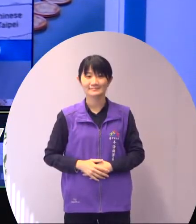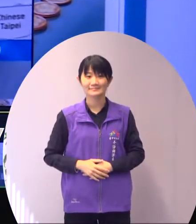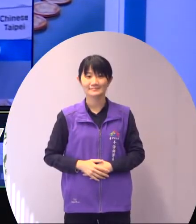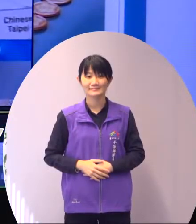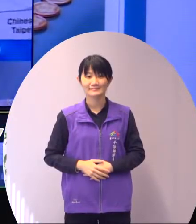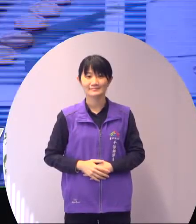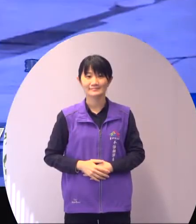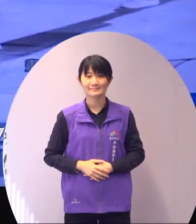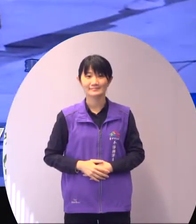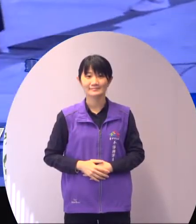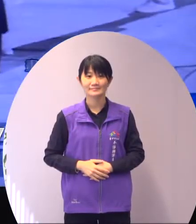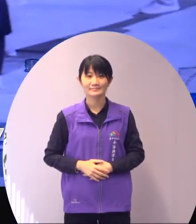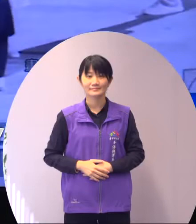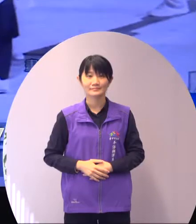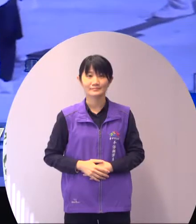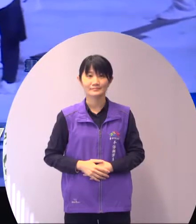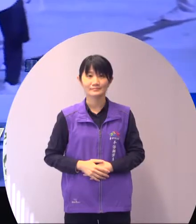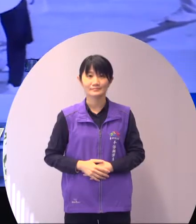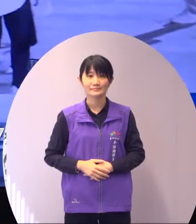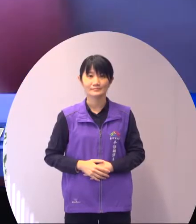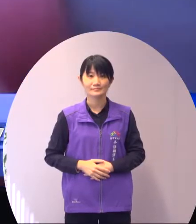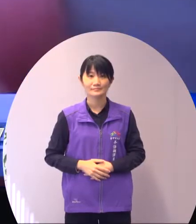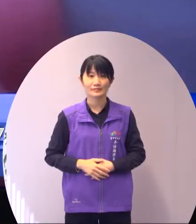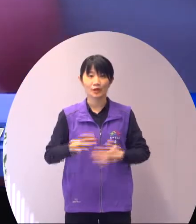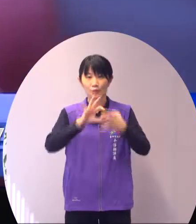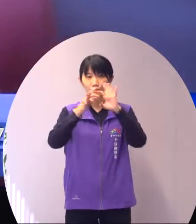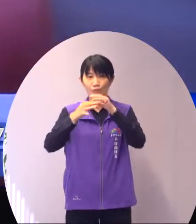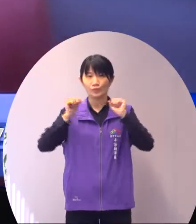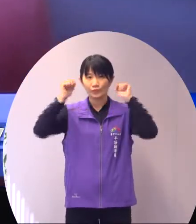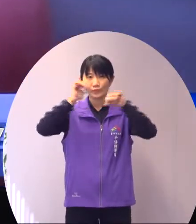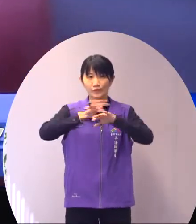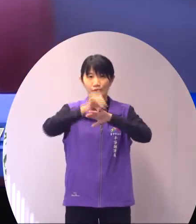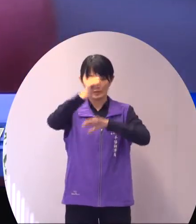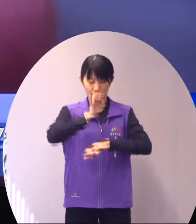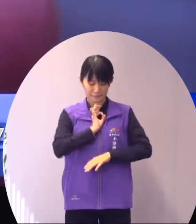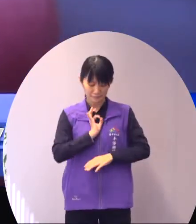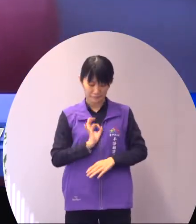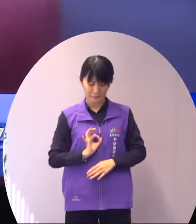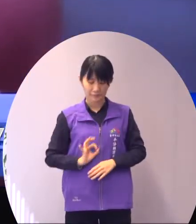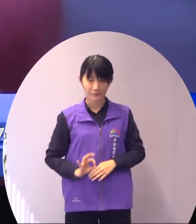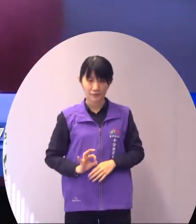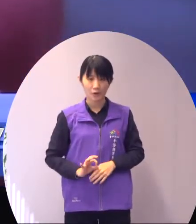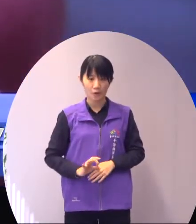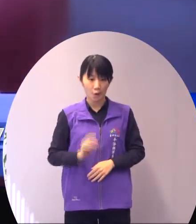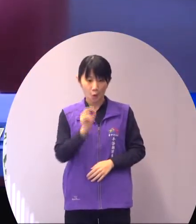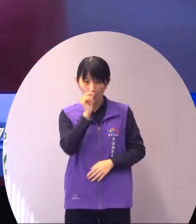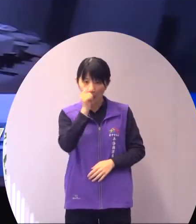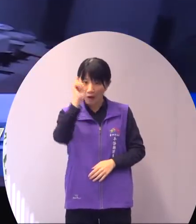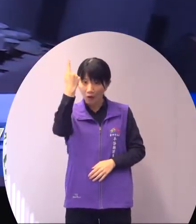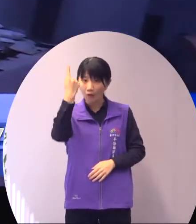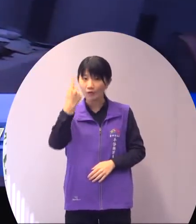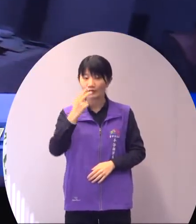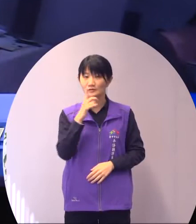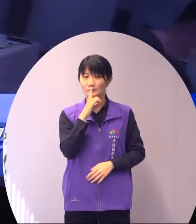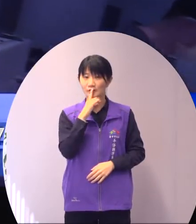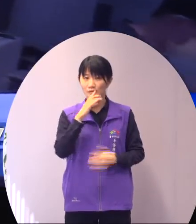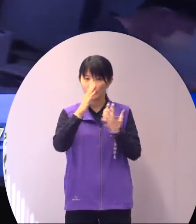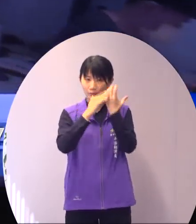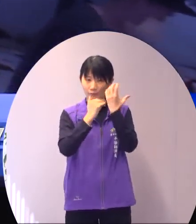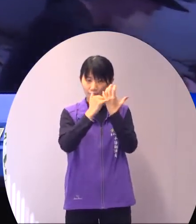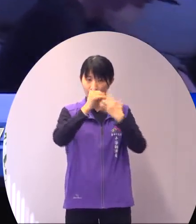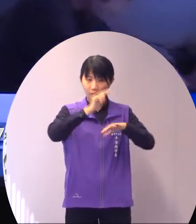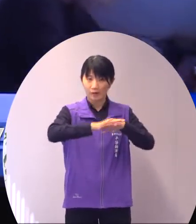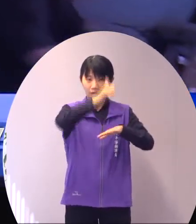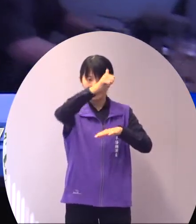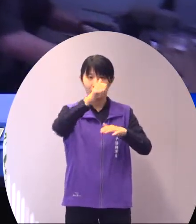东京奥运我国代表队进场服装上这颗小小的纽扣有特殊含义，创作者是来自台中的漆艺家赖信